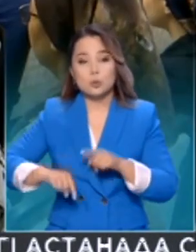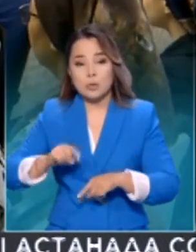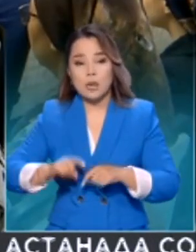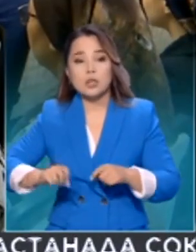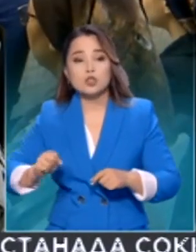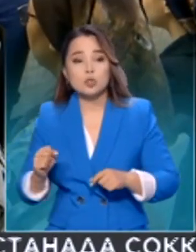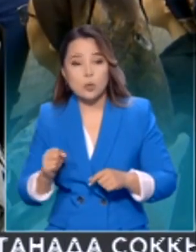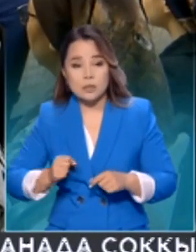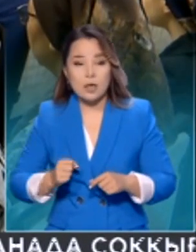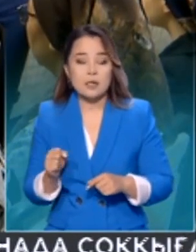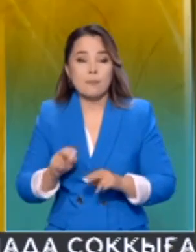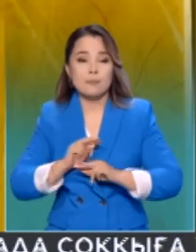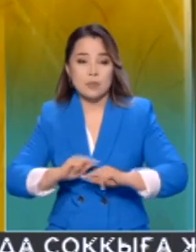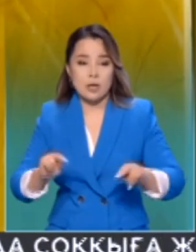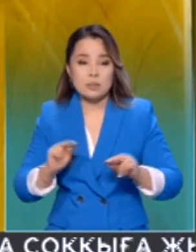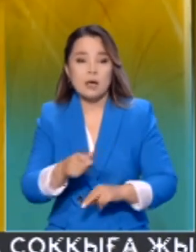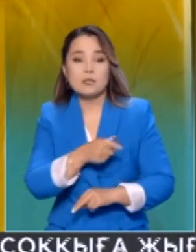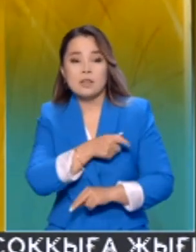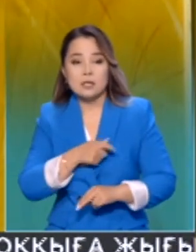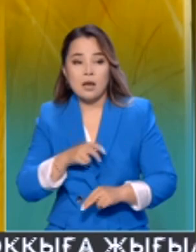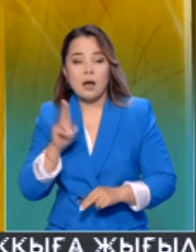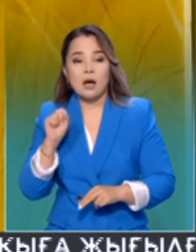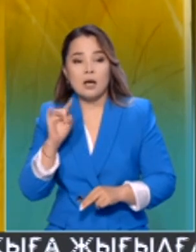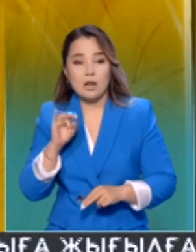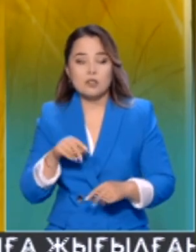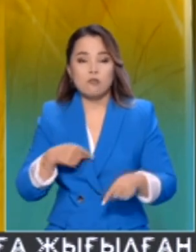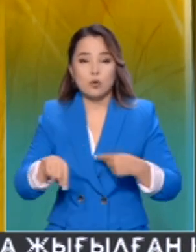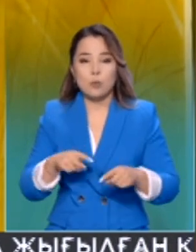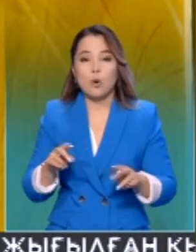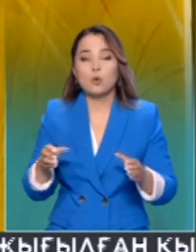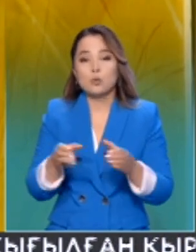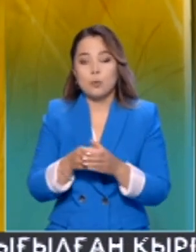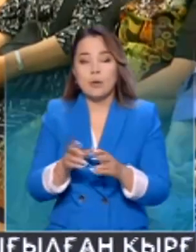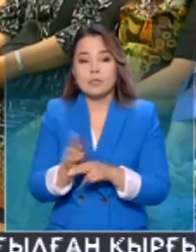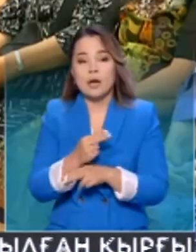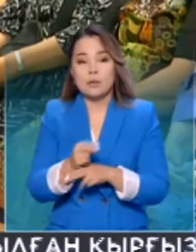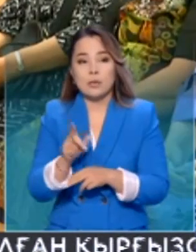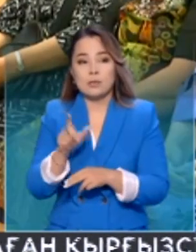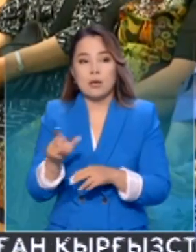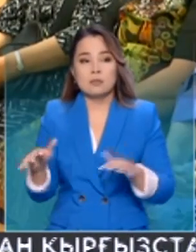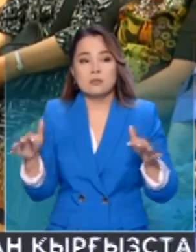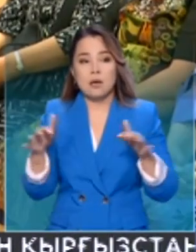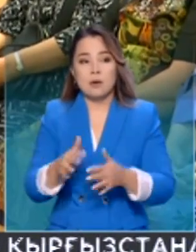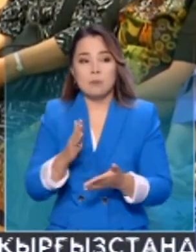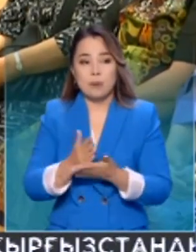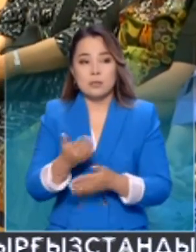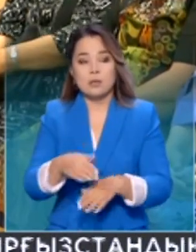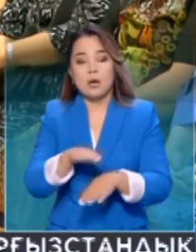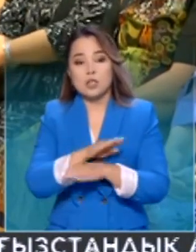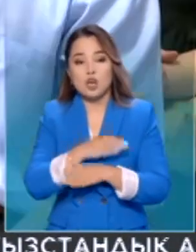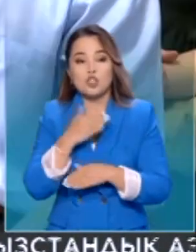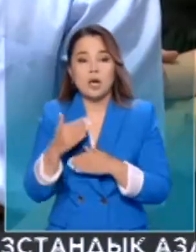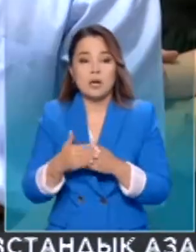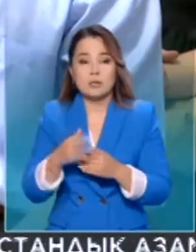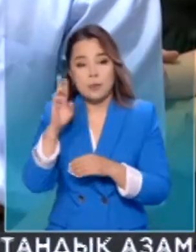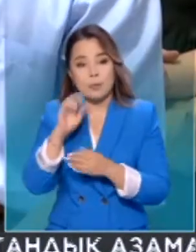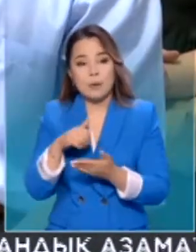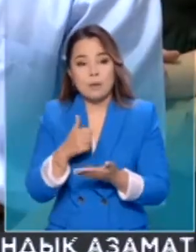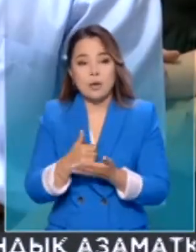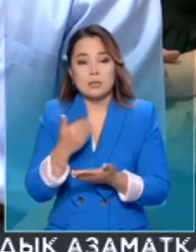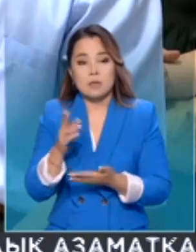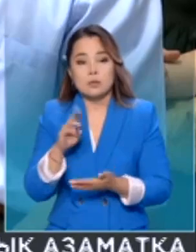туыстары, дос-жарандары, бапкерлері мен Қайрат футбол клубының тәрбиеленушілері келді. Қаралы жиында марқұмның жақындарына мемлекет